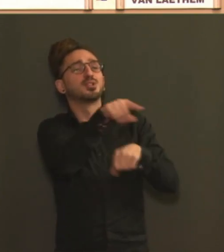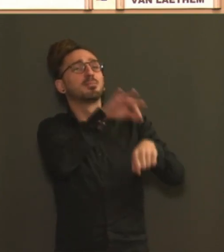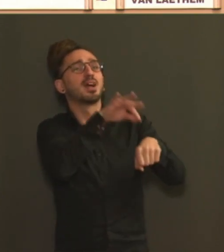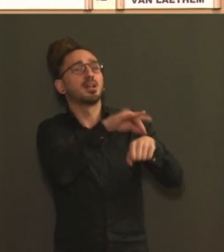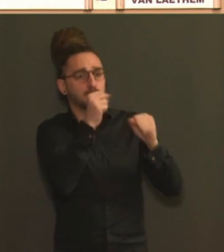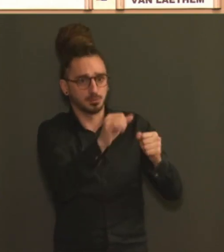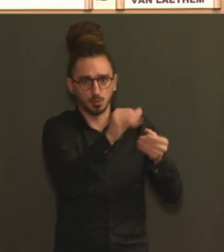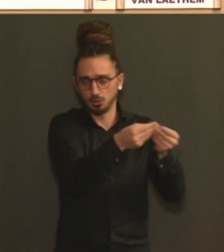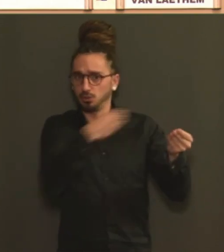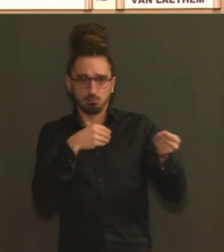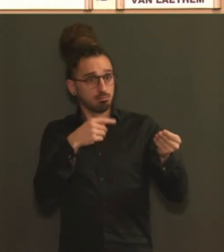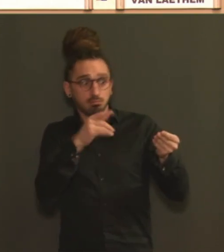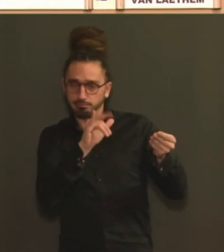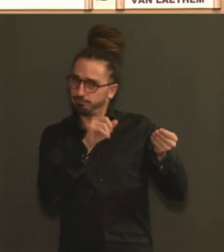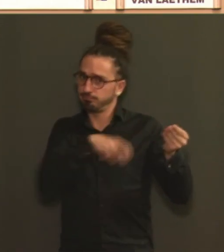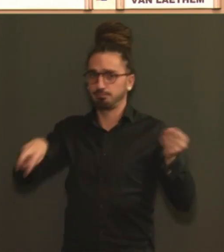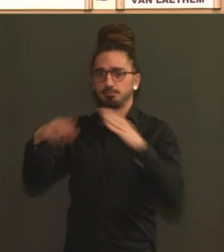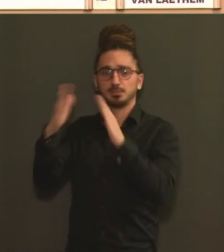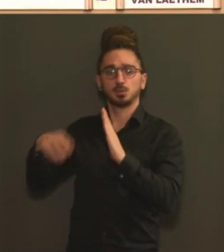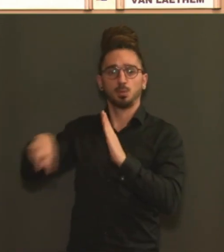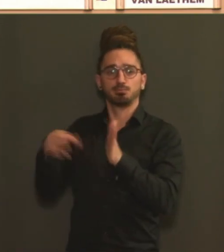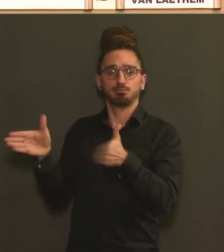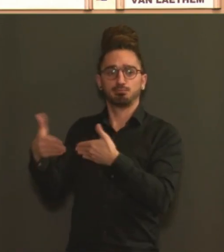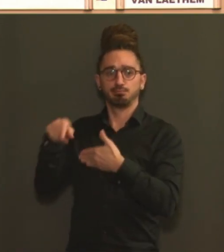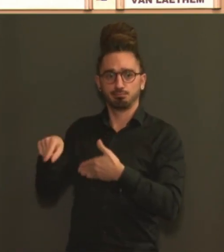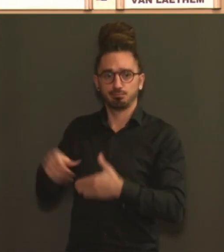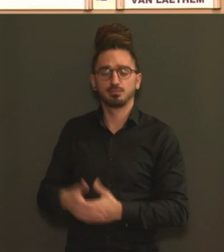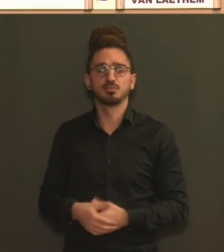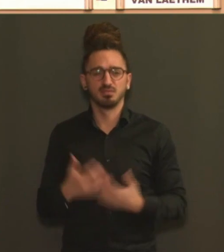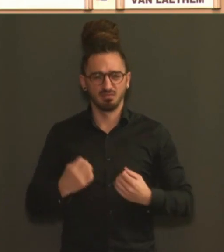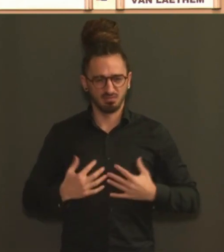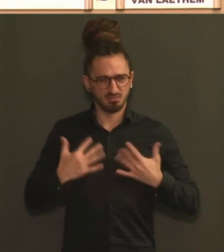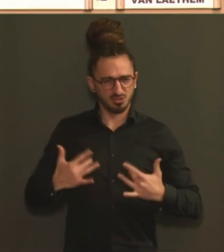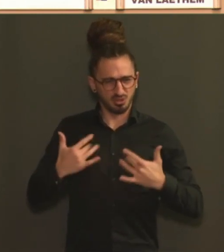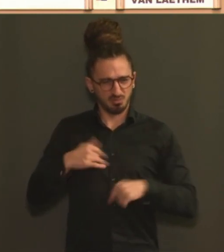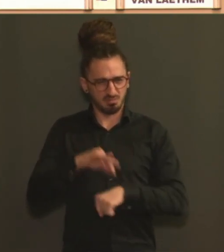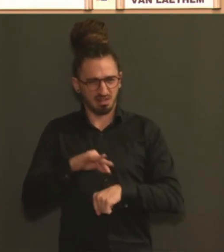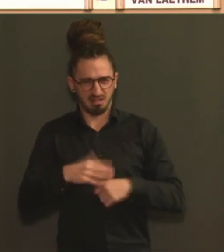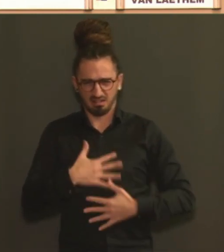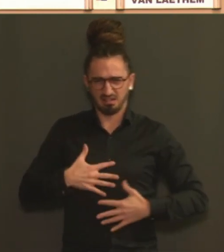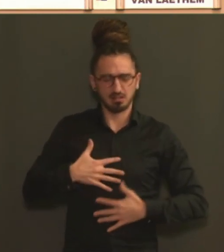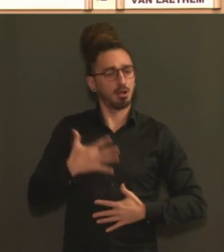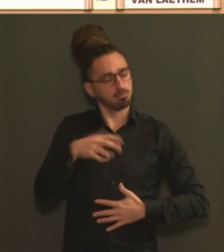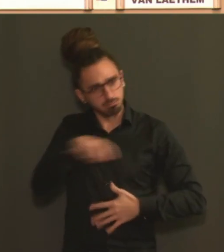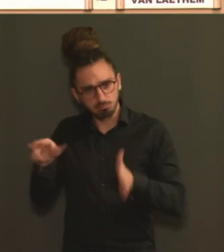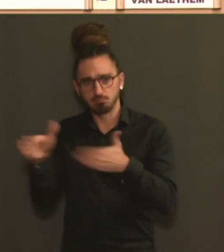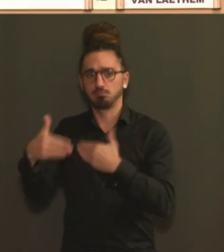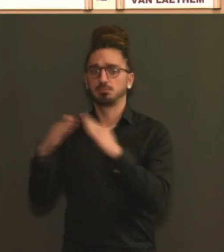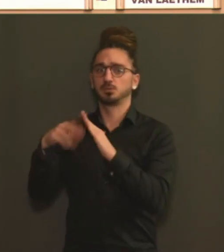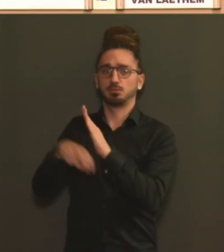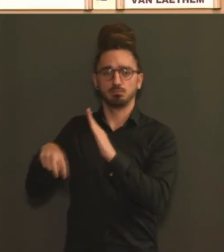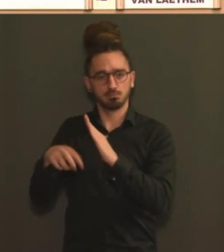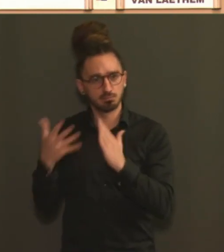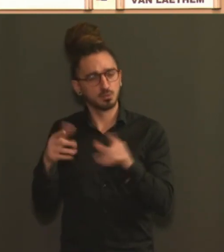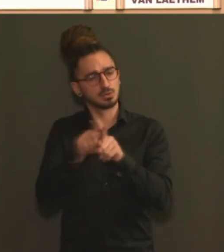si on a un début de symptômes et bien sûr de se faire tester. Le testing, le tracing et la